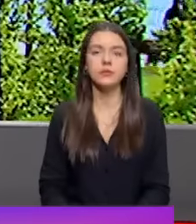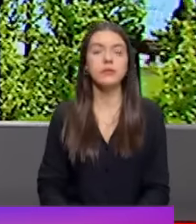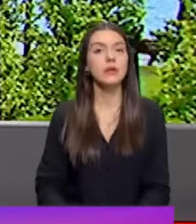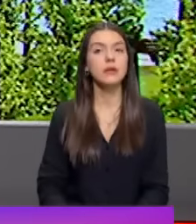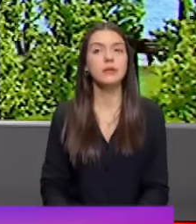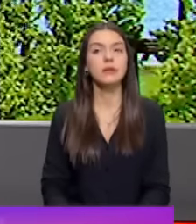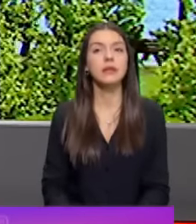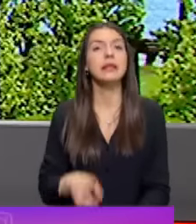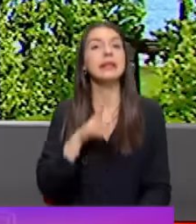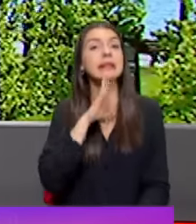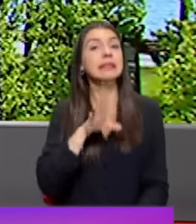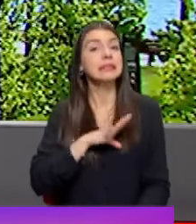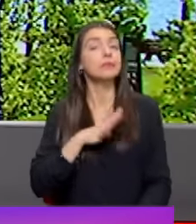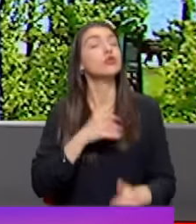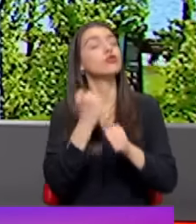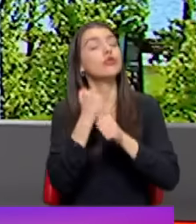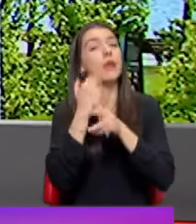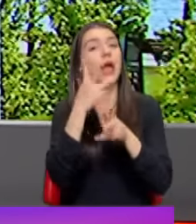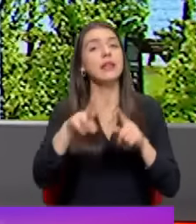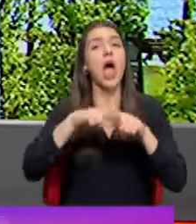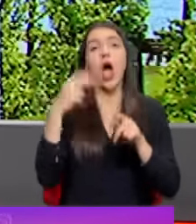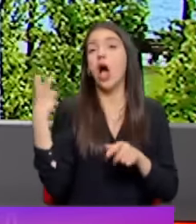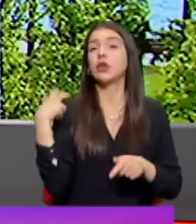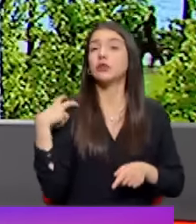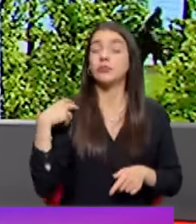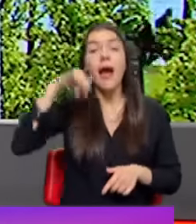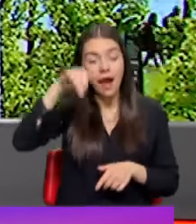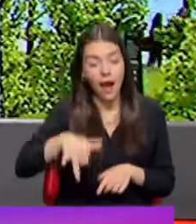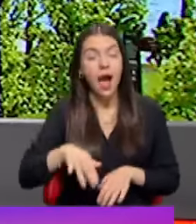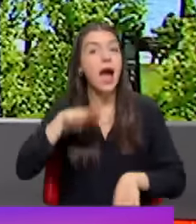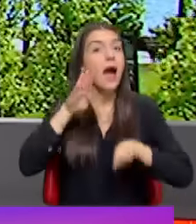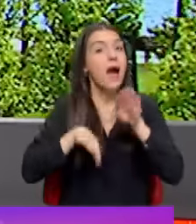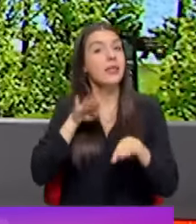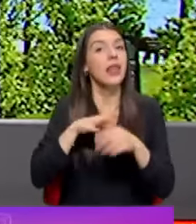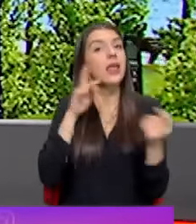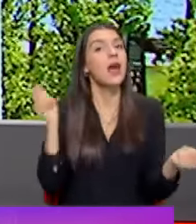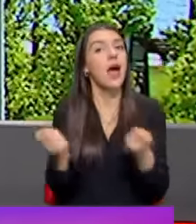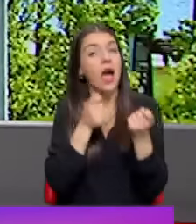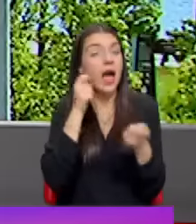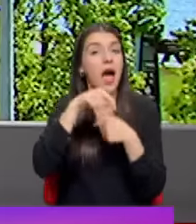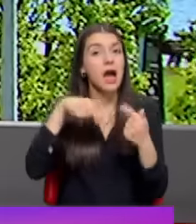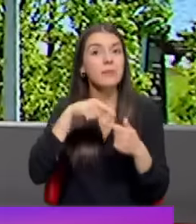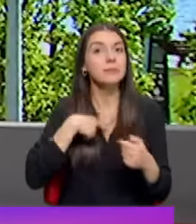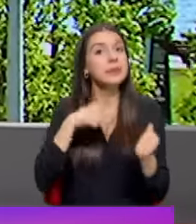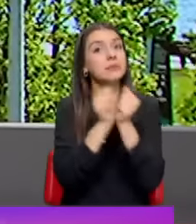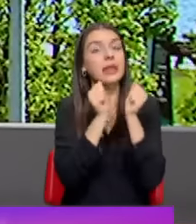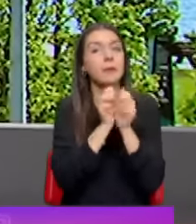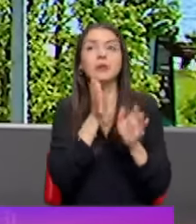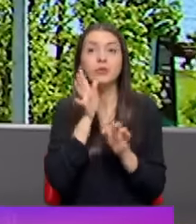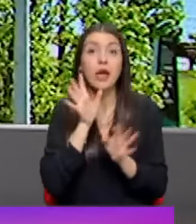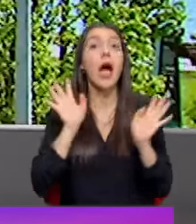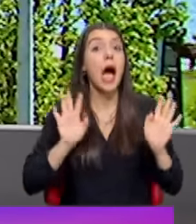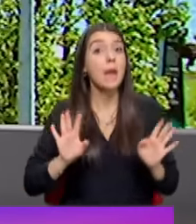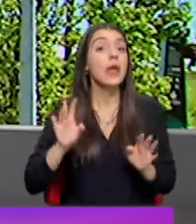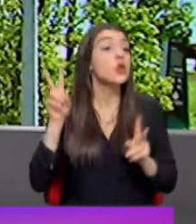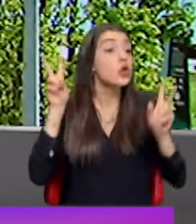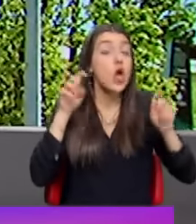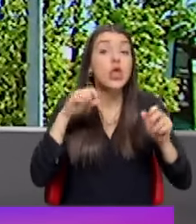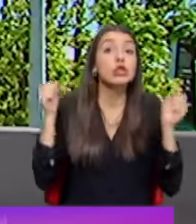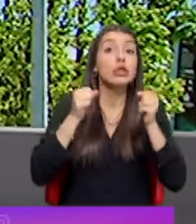Kızımız günaydın. Astsubayların hak, hukuk, adalet aramasında bizlerle beraber olduğunuzu biliyoruz. Aman konuyu soğutmamak